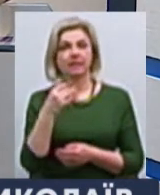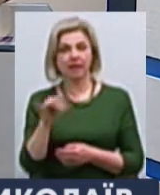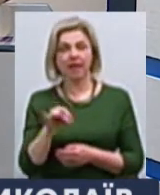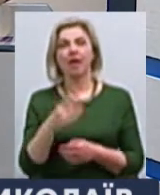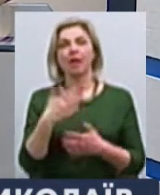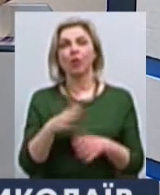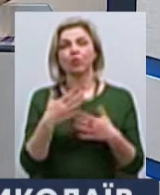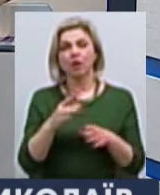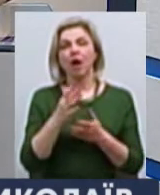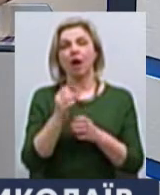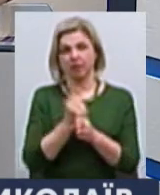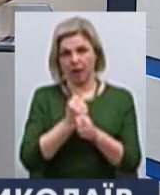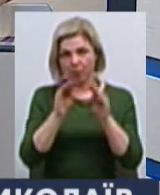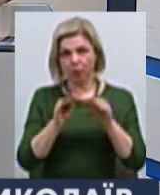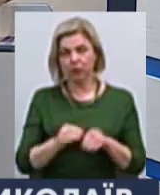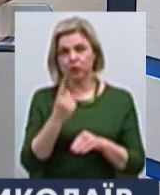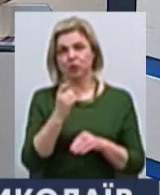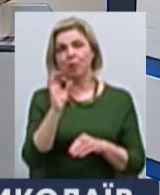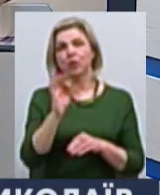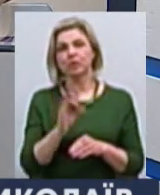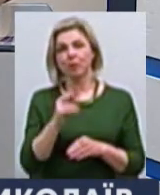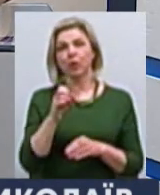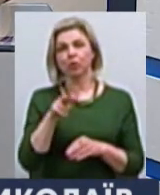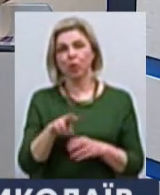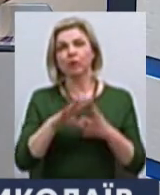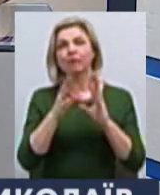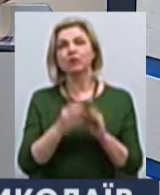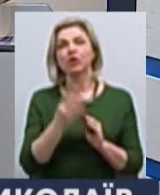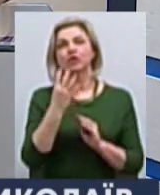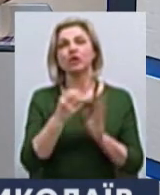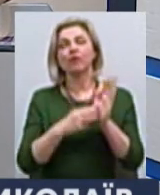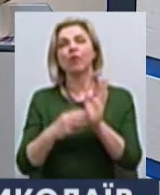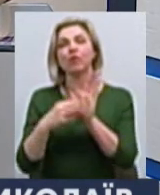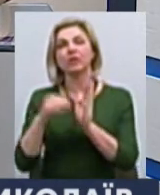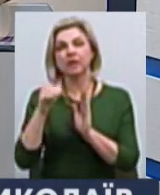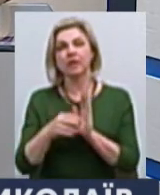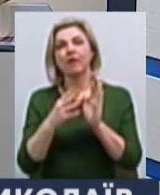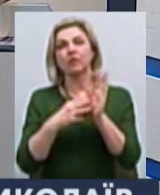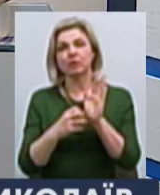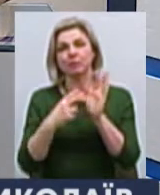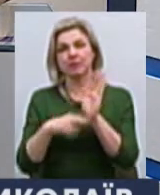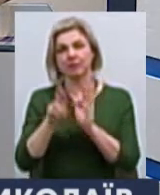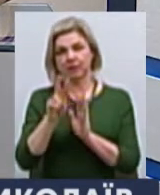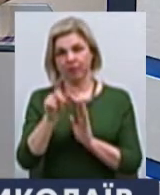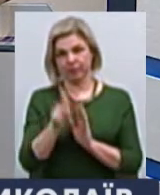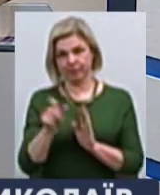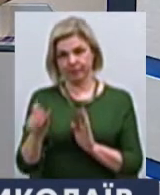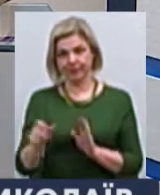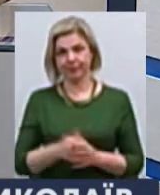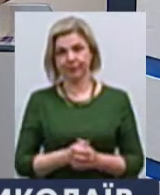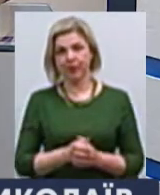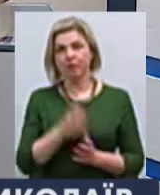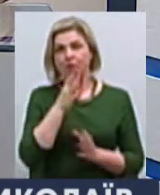100% протоколів. Усього в області проголосували 408 882 виборці. Під час